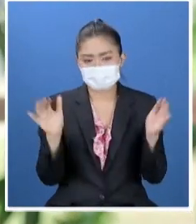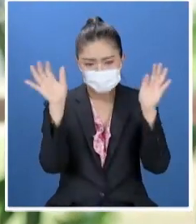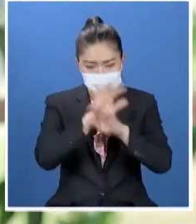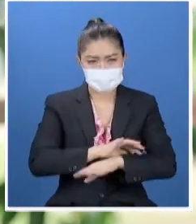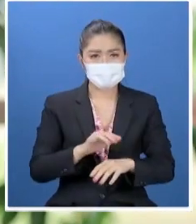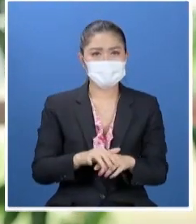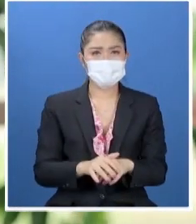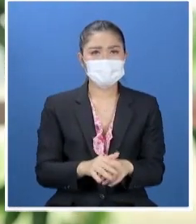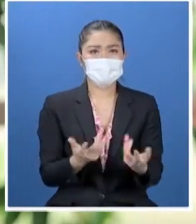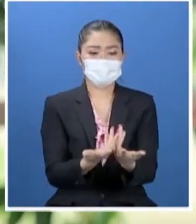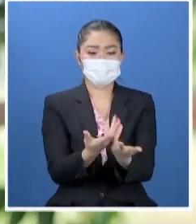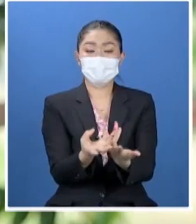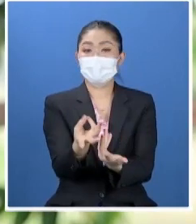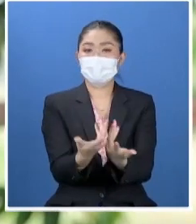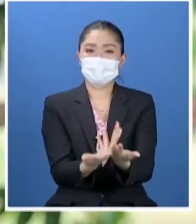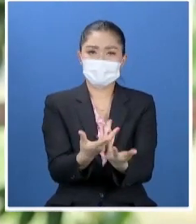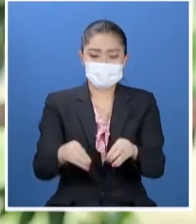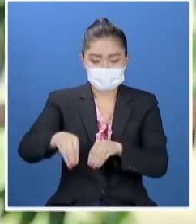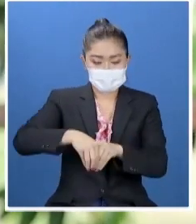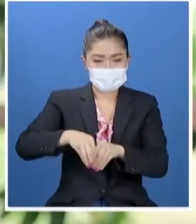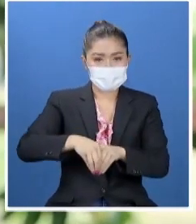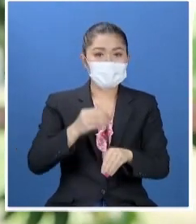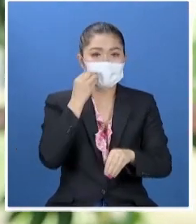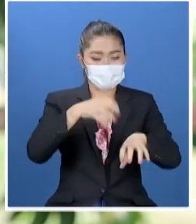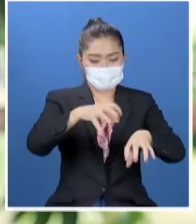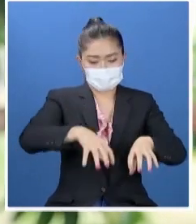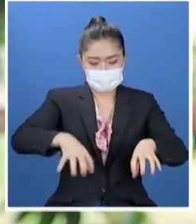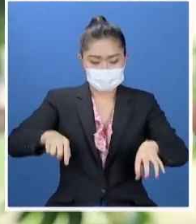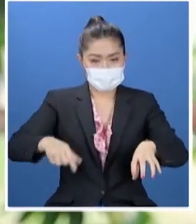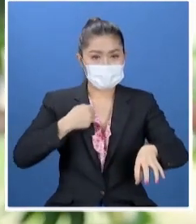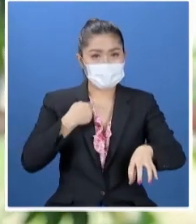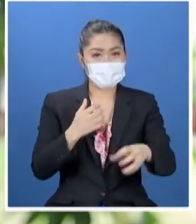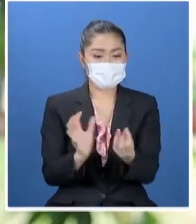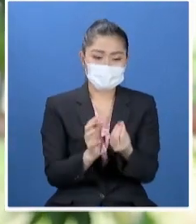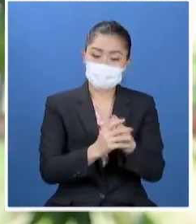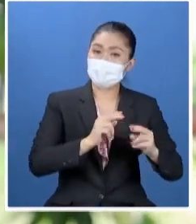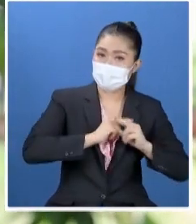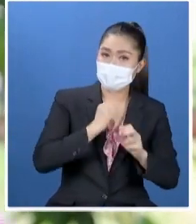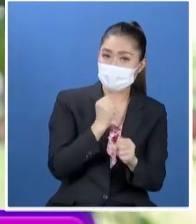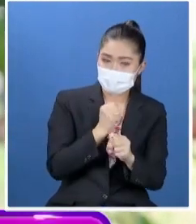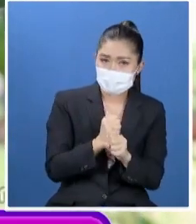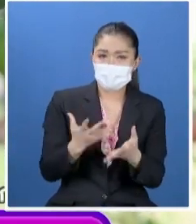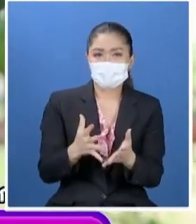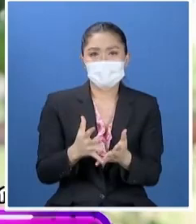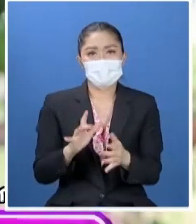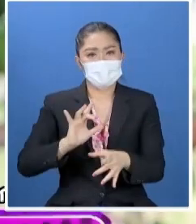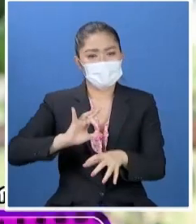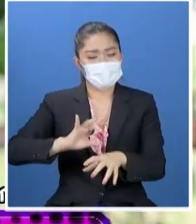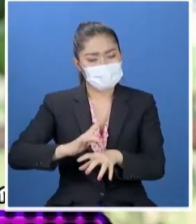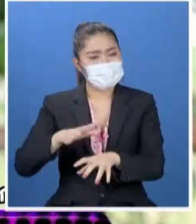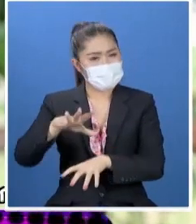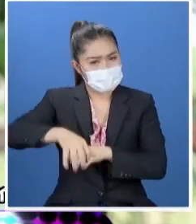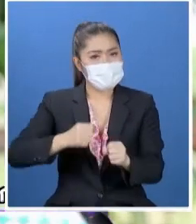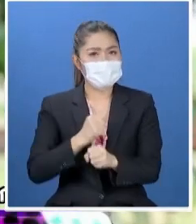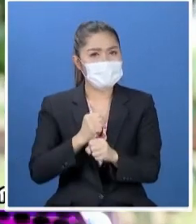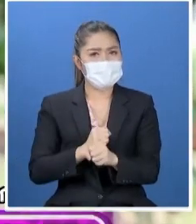นกับเป็นกลางทุ่งนาแล้วก็อยู่ใกล้กับหมู่บ้านที่มีการปลูกผักเองมีวัตถุดิบบางอย่างเองยก